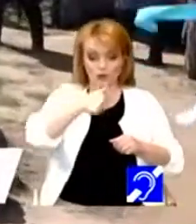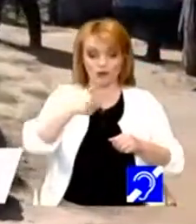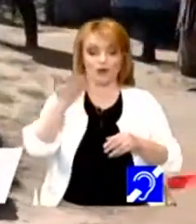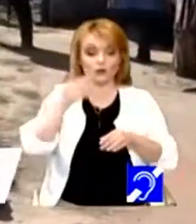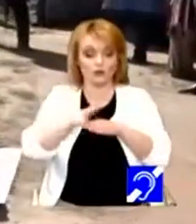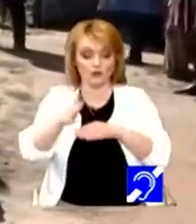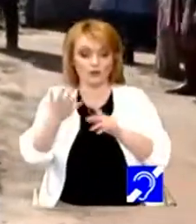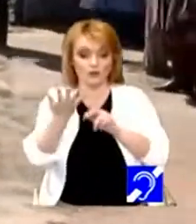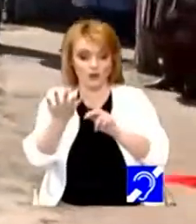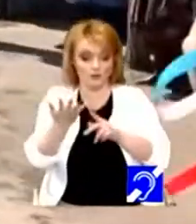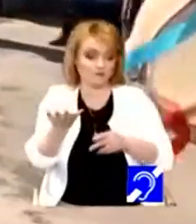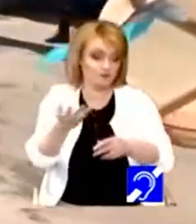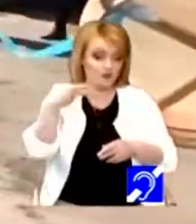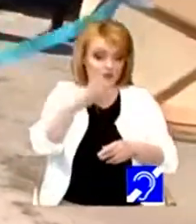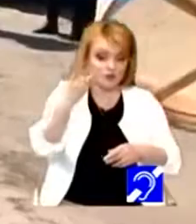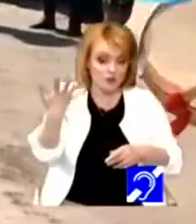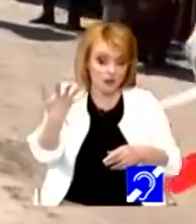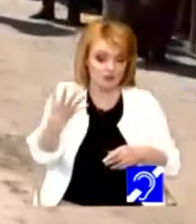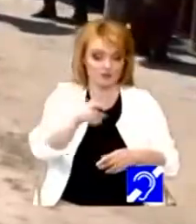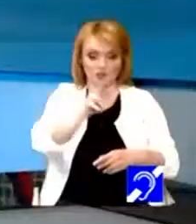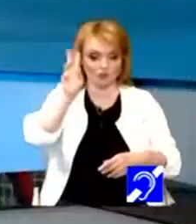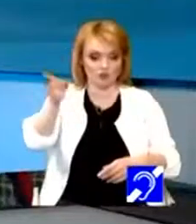Liviu Iurea, Televiziunea Română.